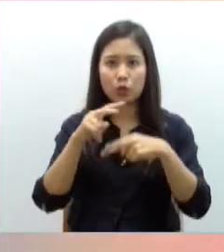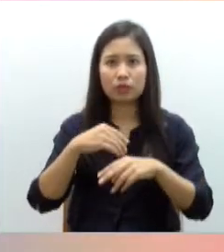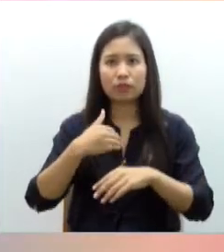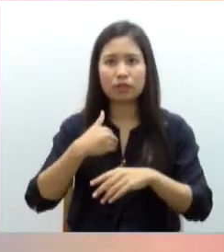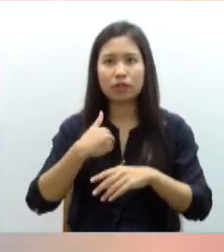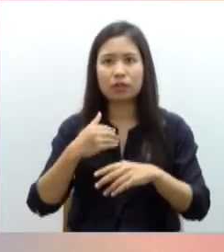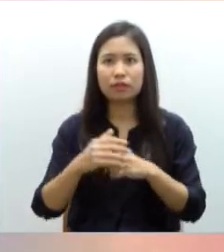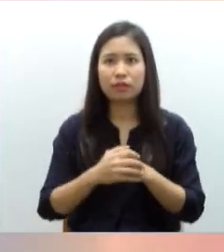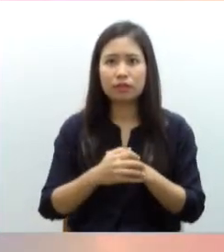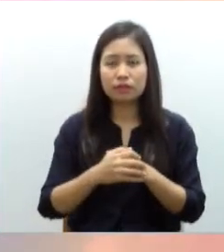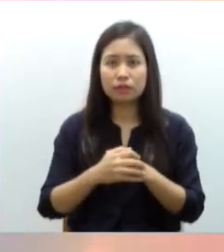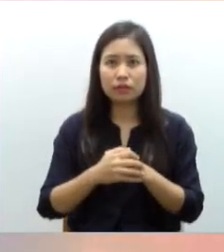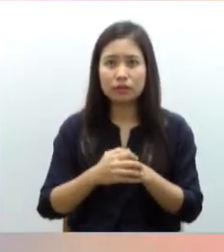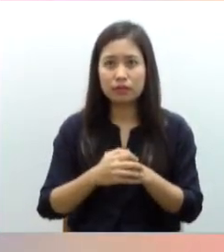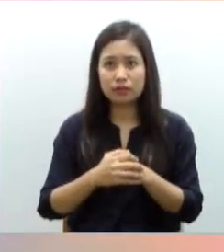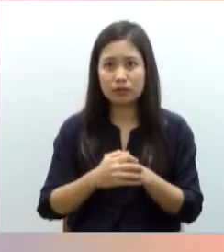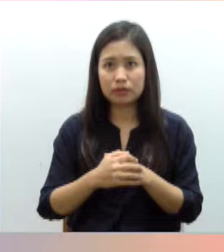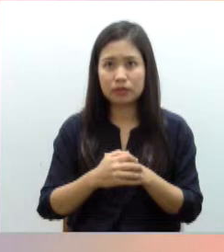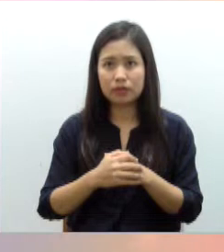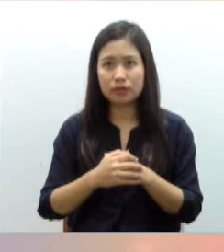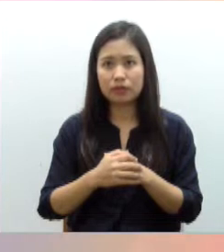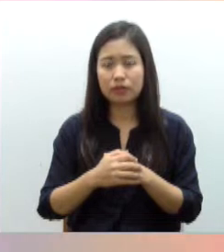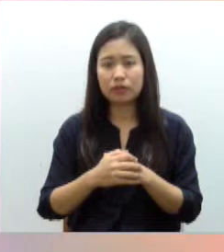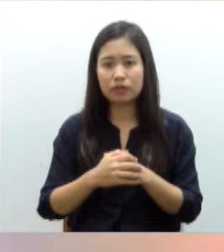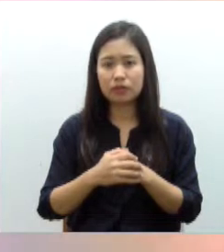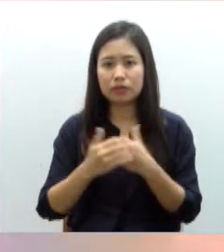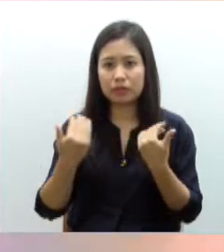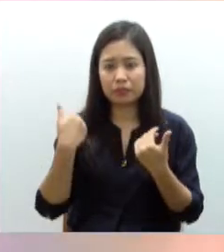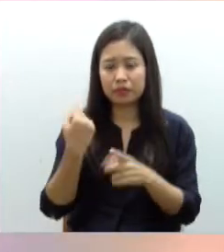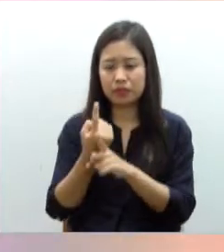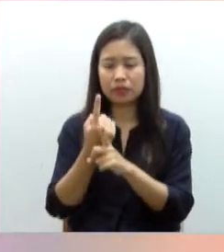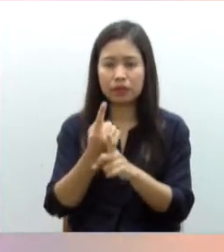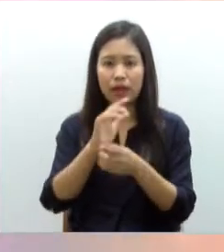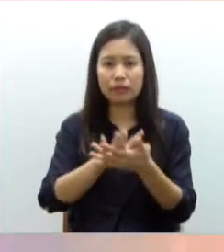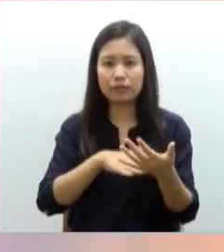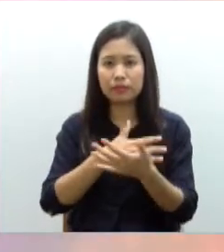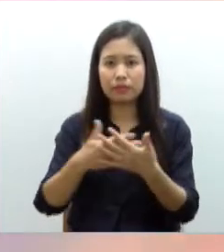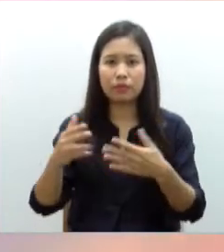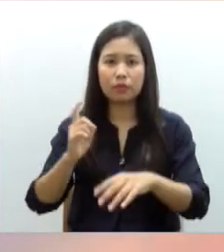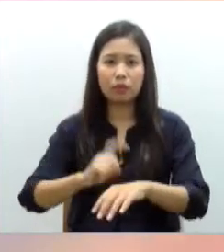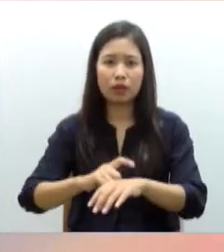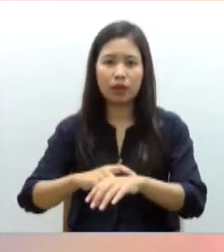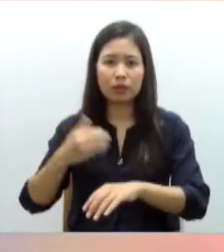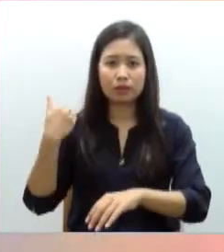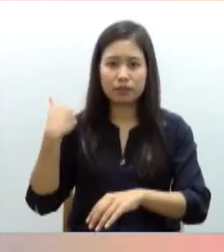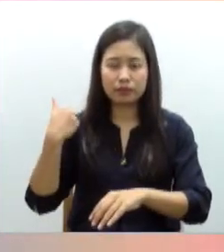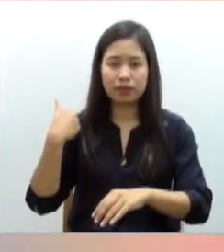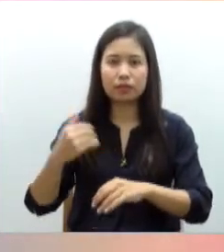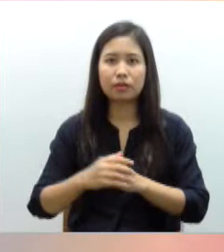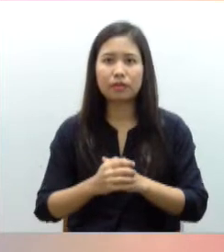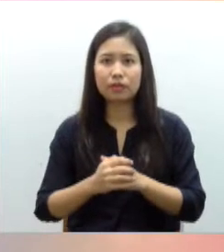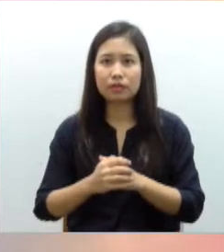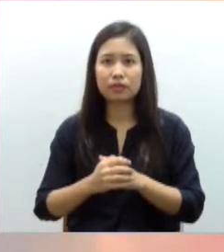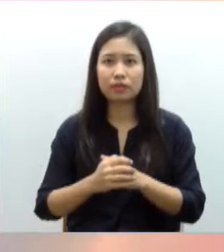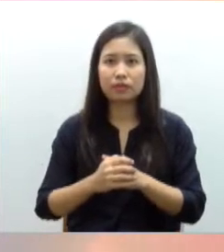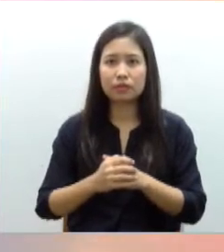นนะซึ่งมีไทม์ไลน์อยู่นะครับไทม์ไลน์การประเมินในTAนะฮะที่เริ่มต้นเดือนเมษาและสิ้นสุดเดือนกันย